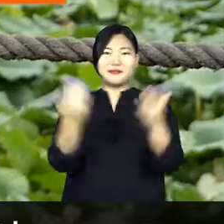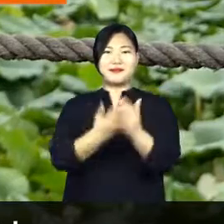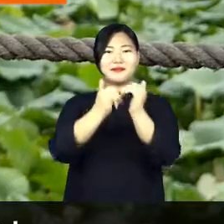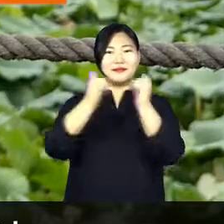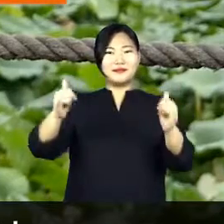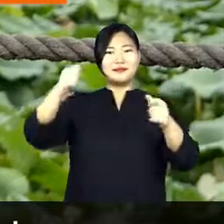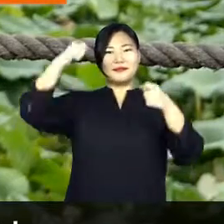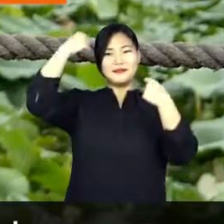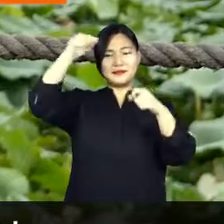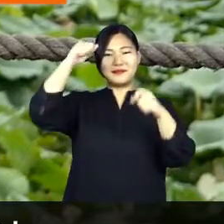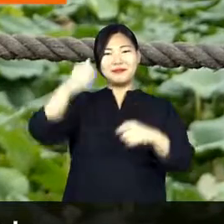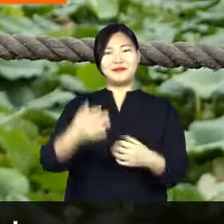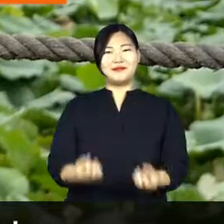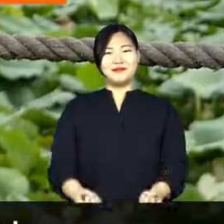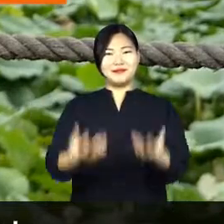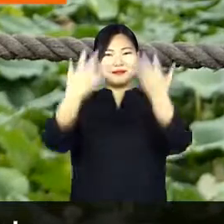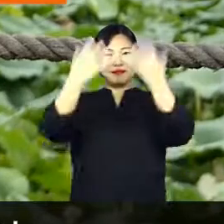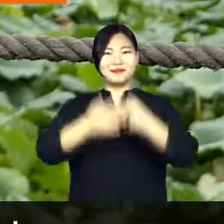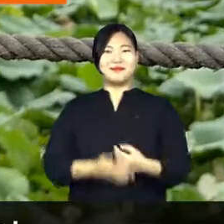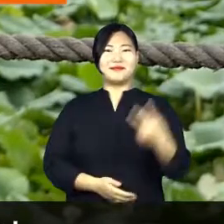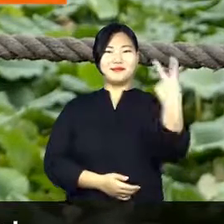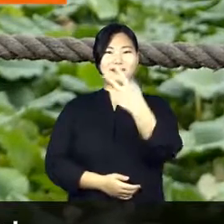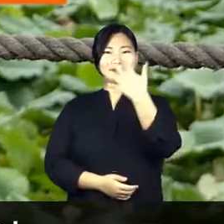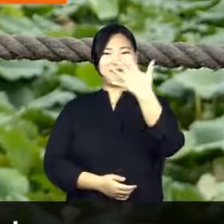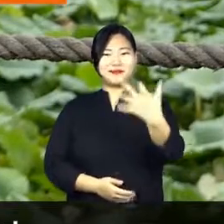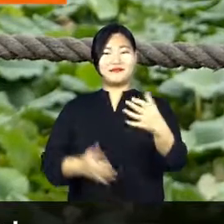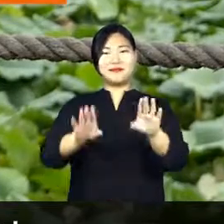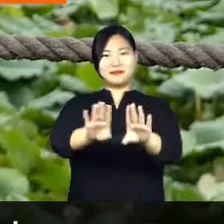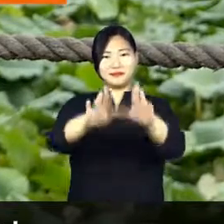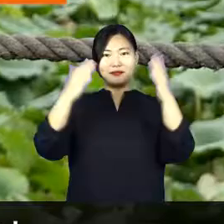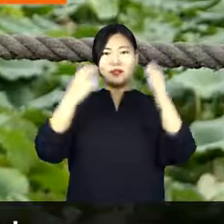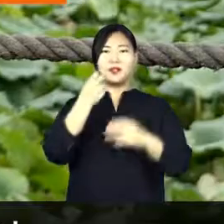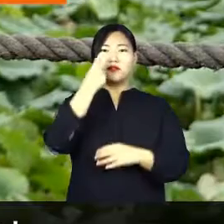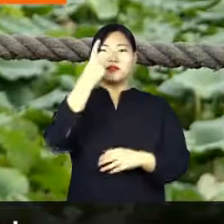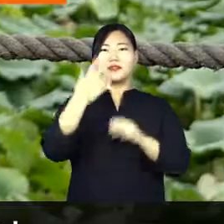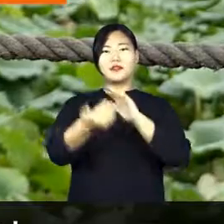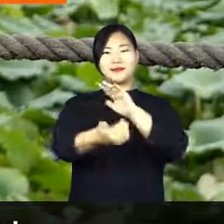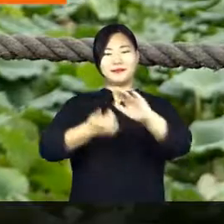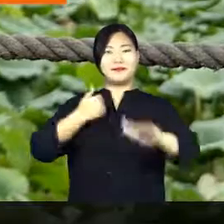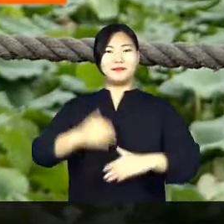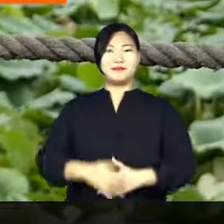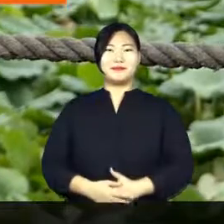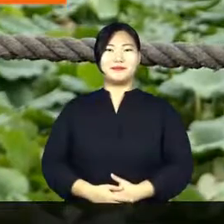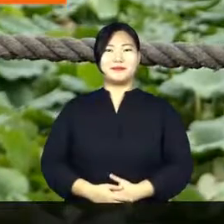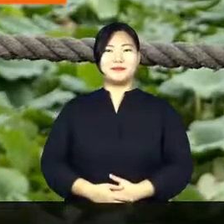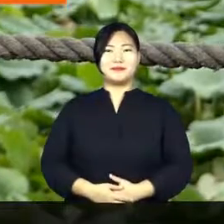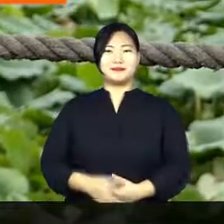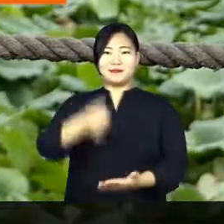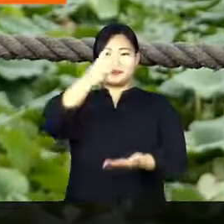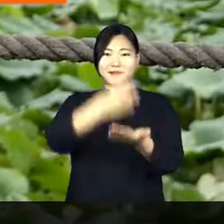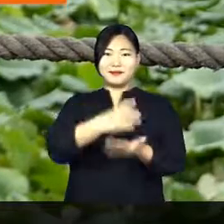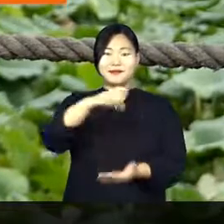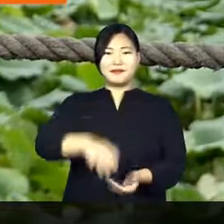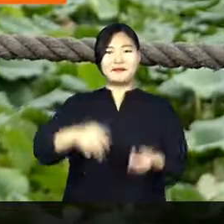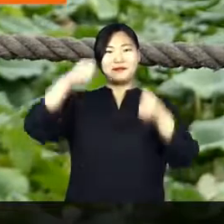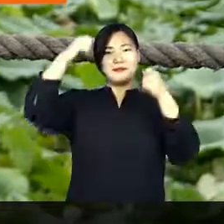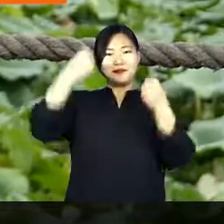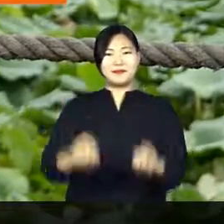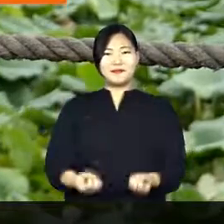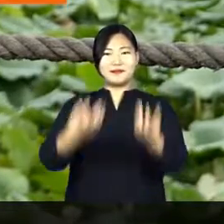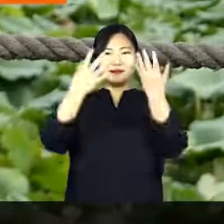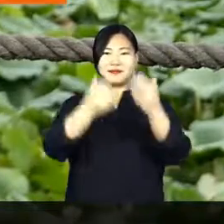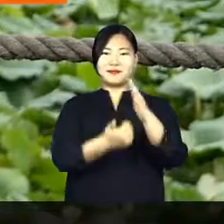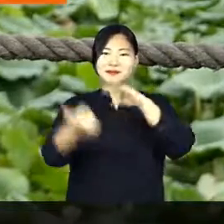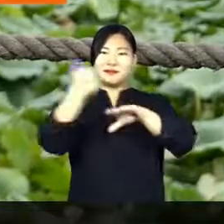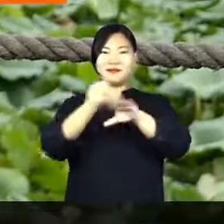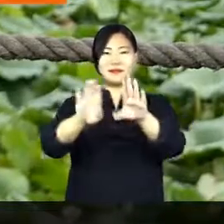국내를 넘어 세계인의 춤축제로 자리매김한 천안 흥타령 춤축제 2019의 개막이 두 달여 기간 남은 가운데